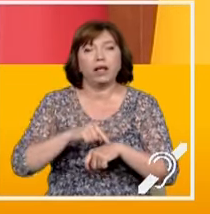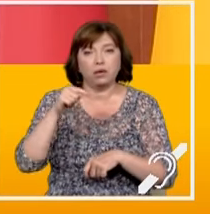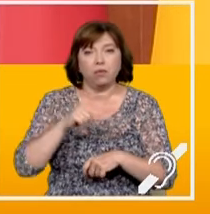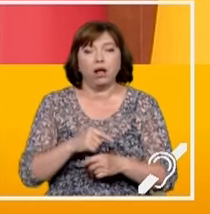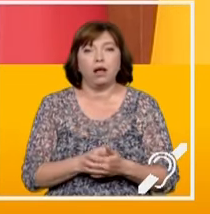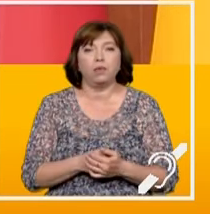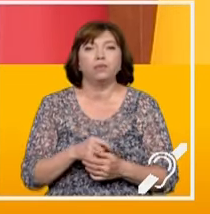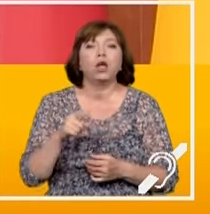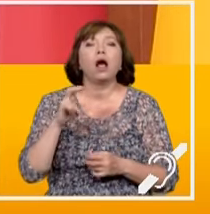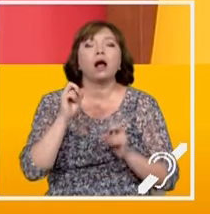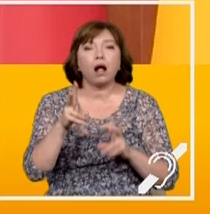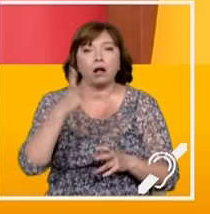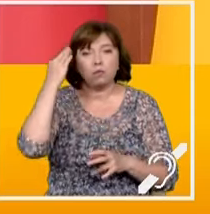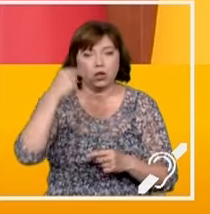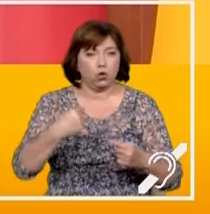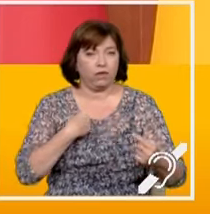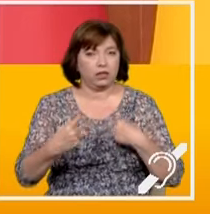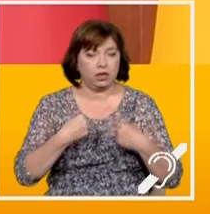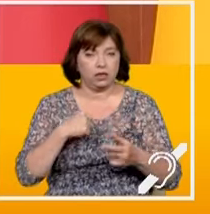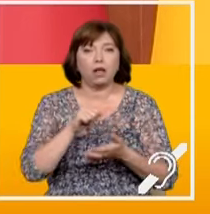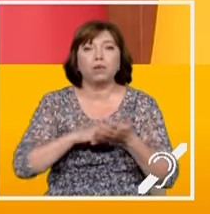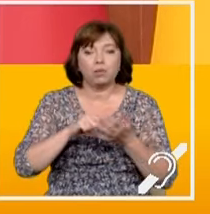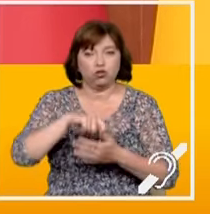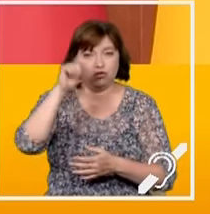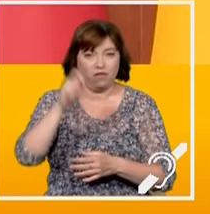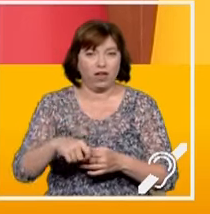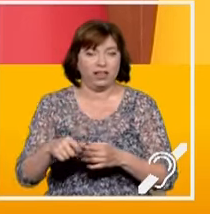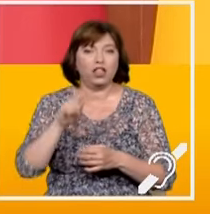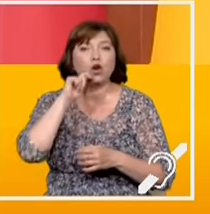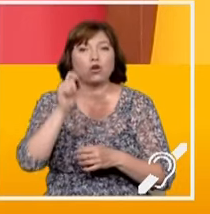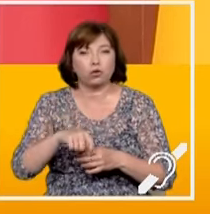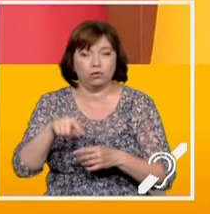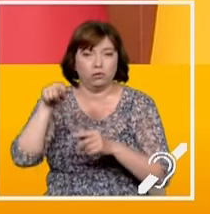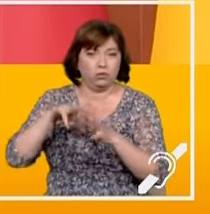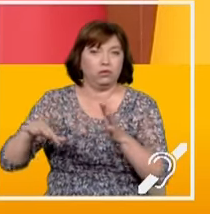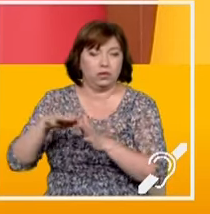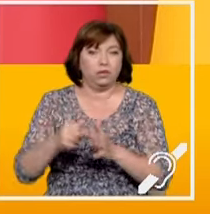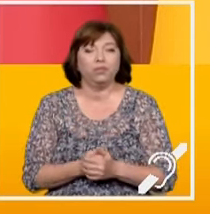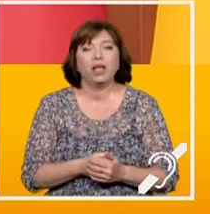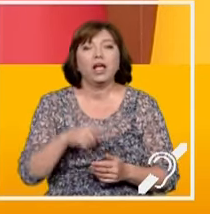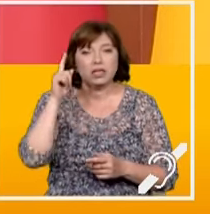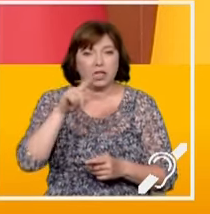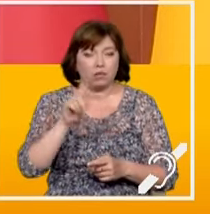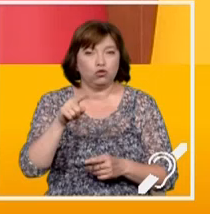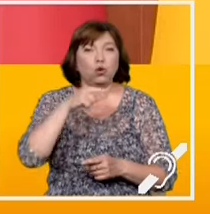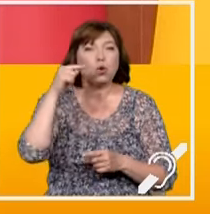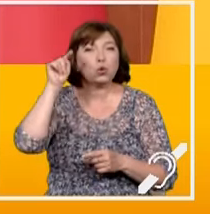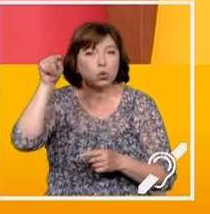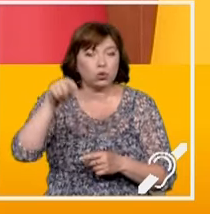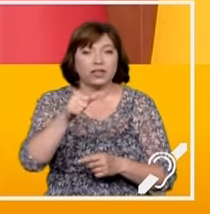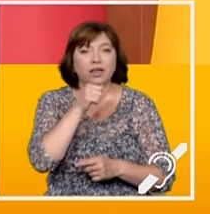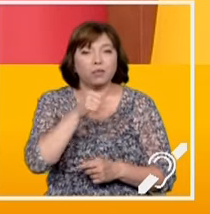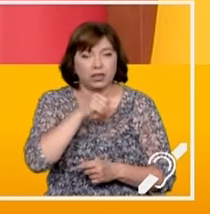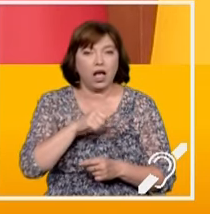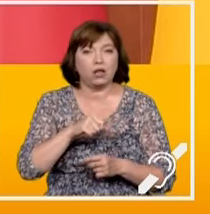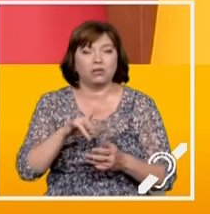modul în care Moldova suferă de pe urma războiului de agresiune rusă împotriva Ucrainei. Știm că actori proruși, Rusia încearcă